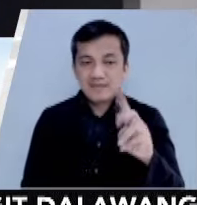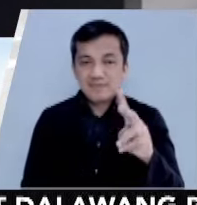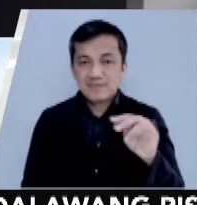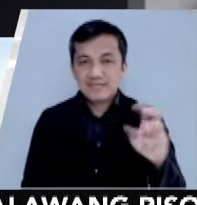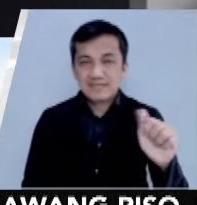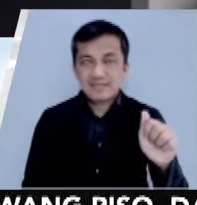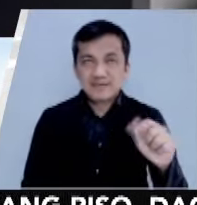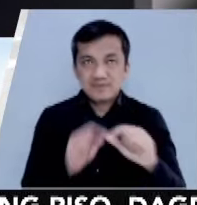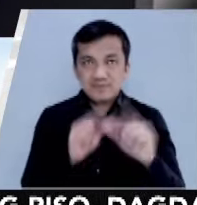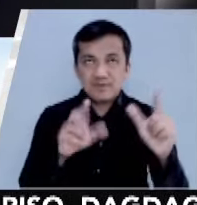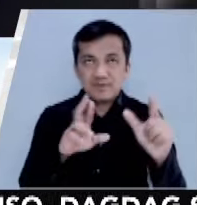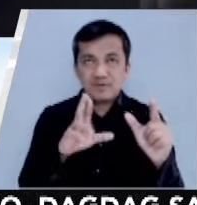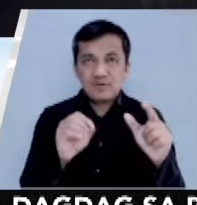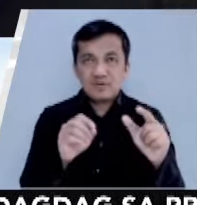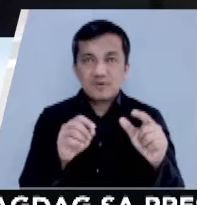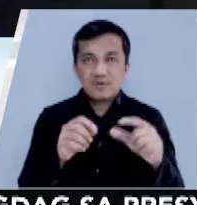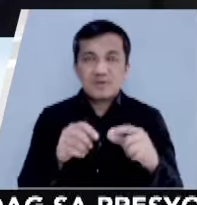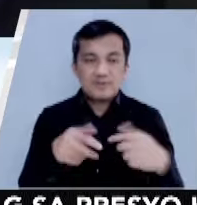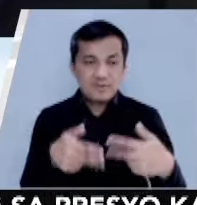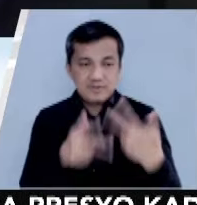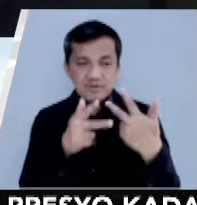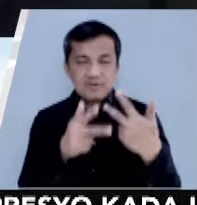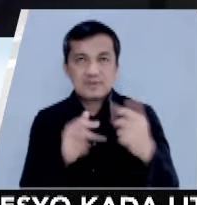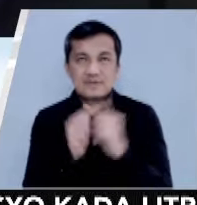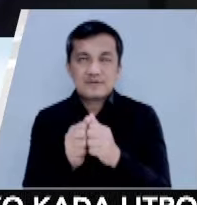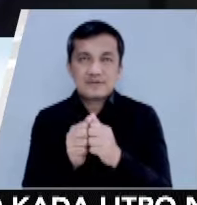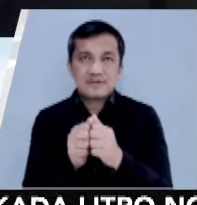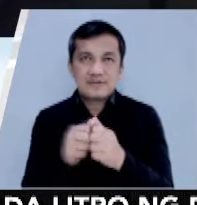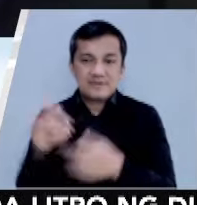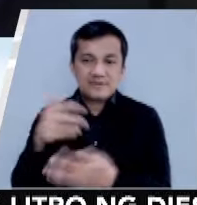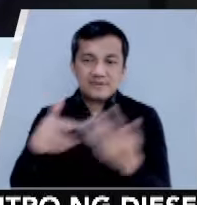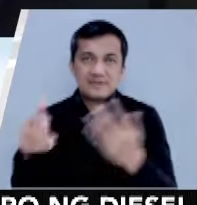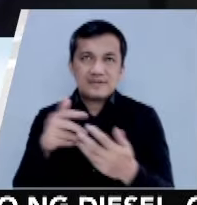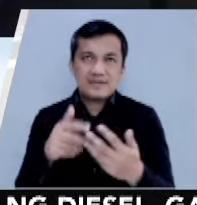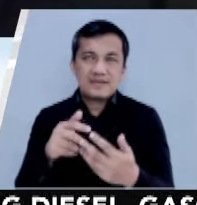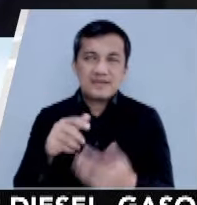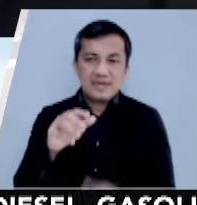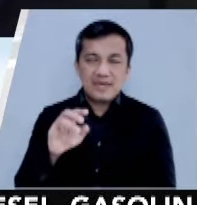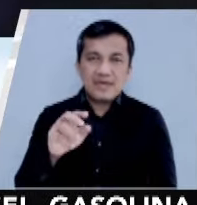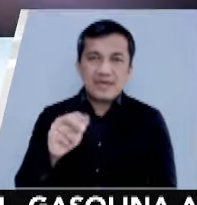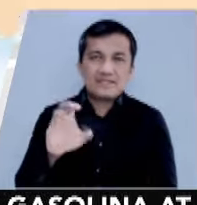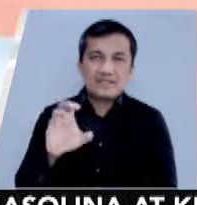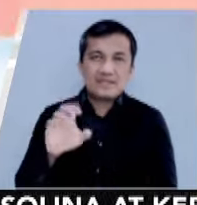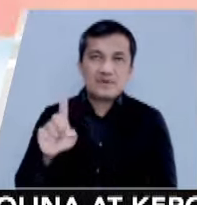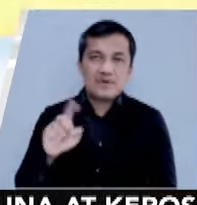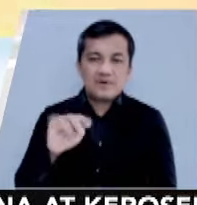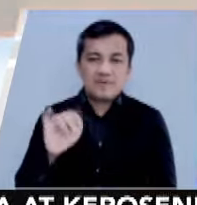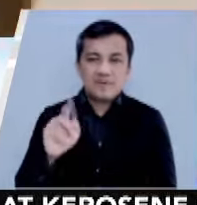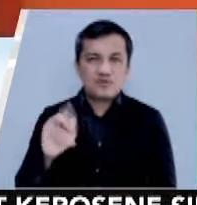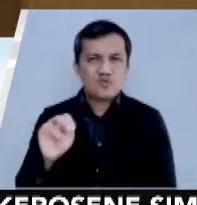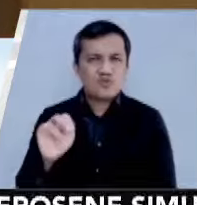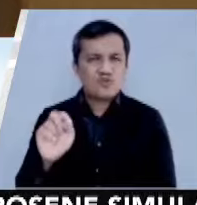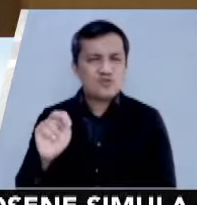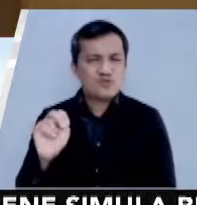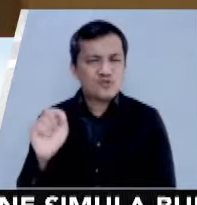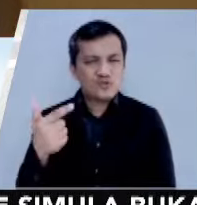with a video call kasama while bonding with MC1 at Park Seo-joon. Si Park Seo-joon